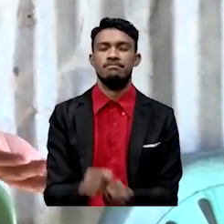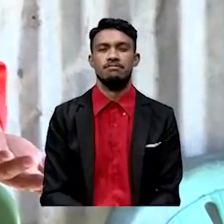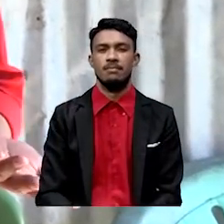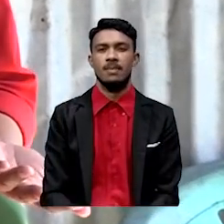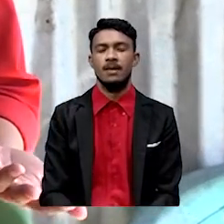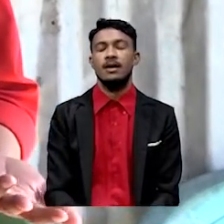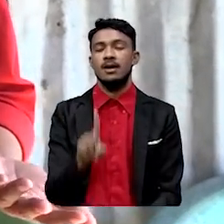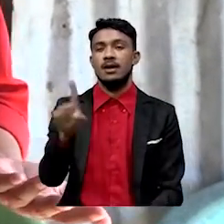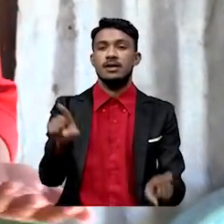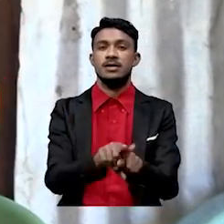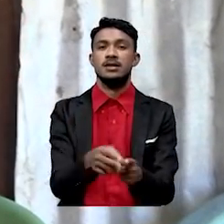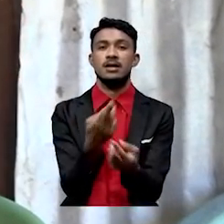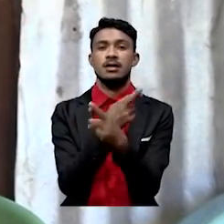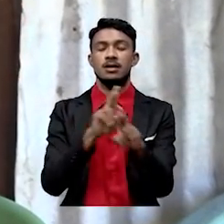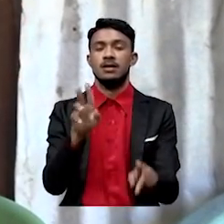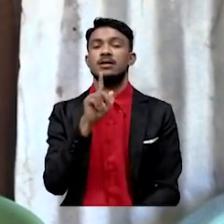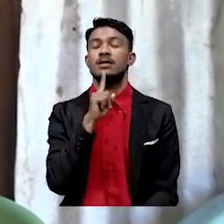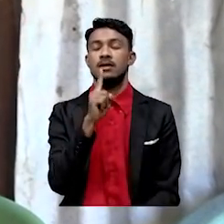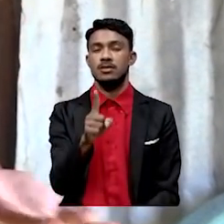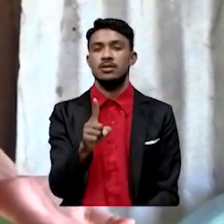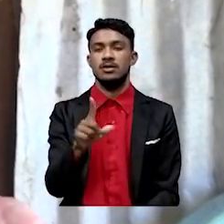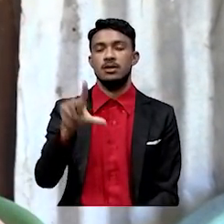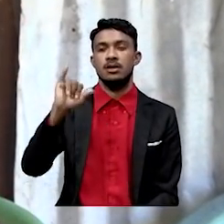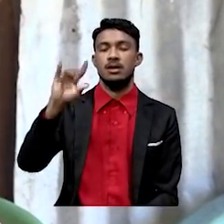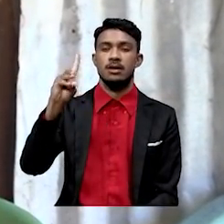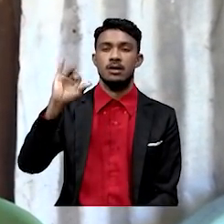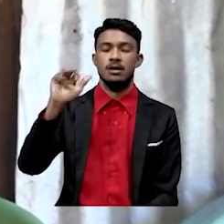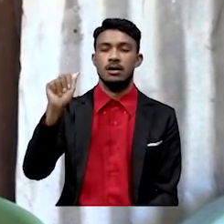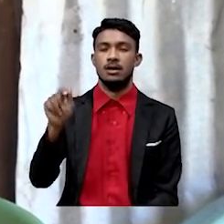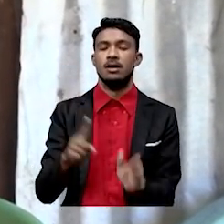Ida dene mak realidadi. Mana Lidia hatudu maita.